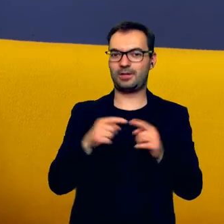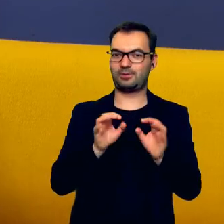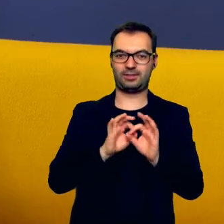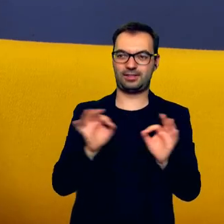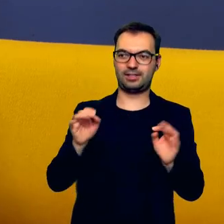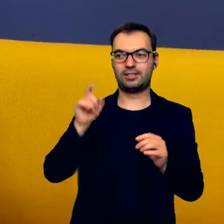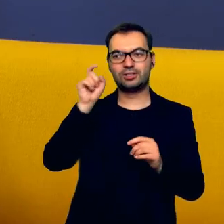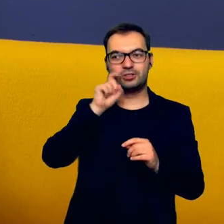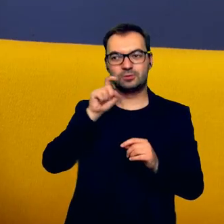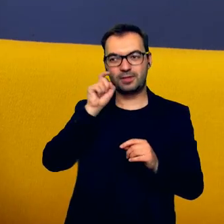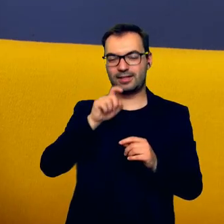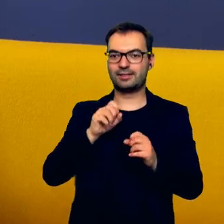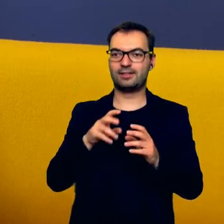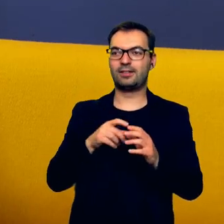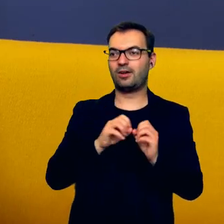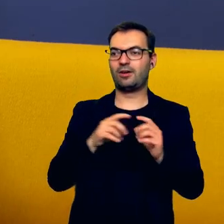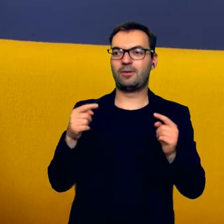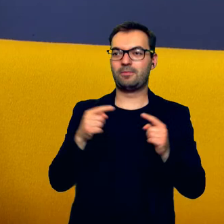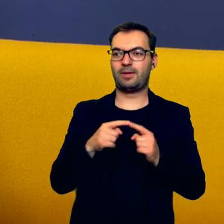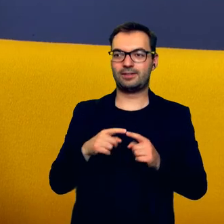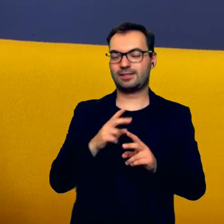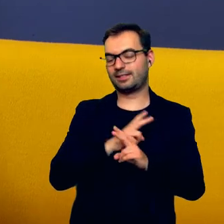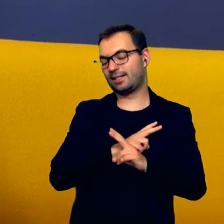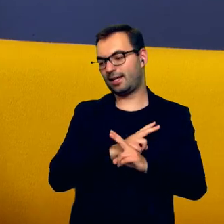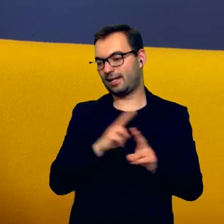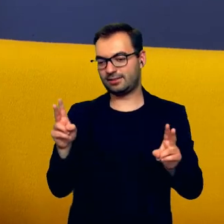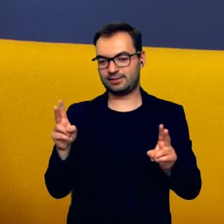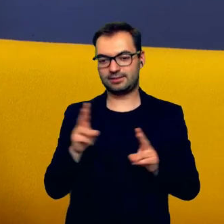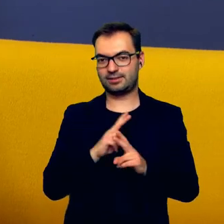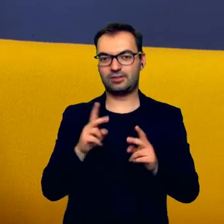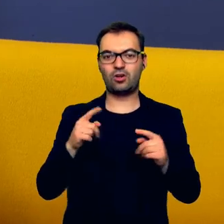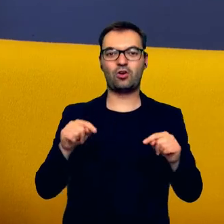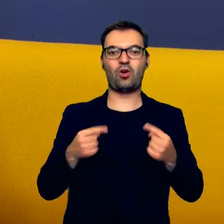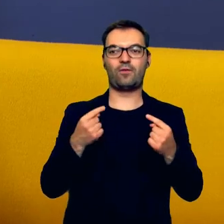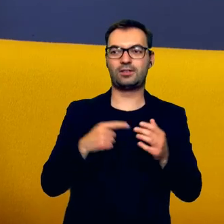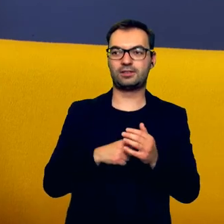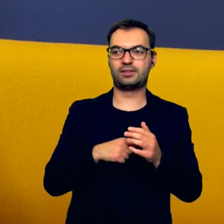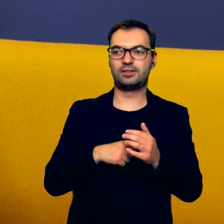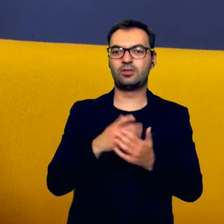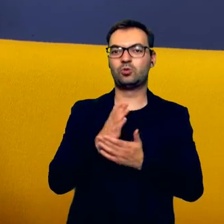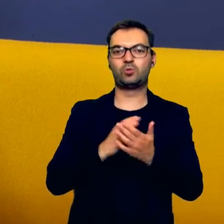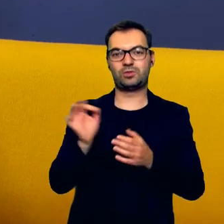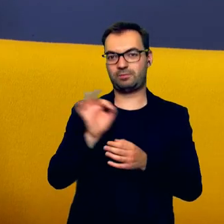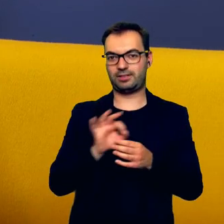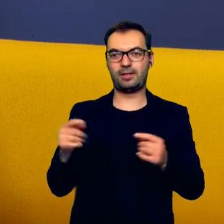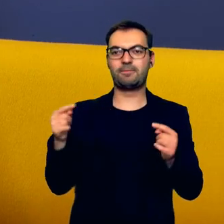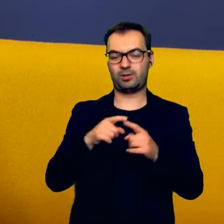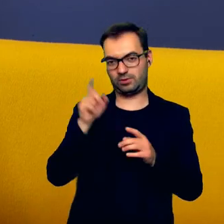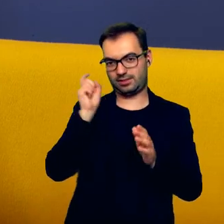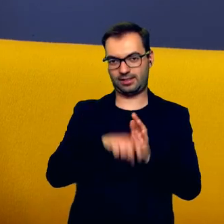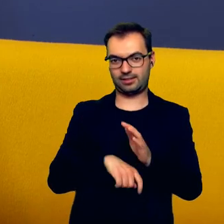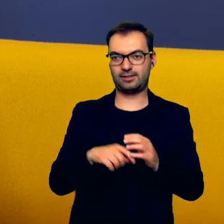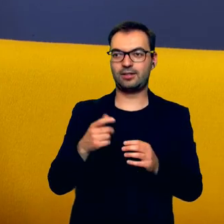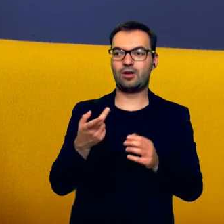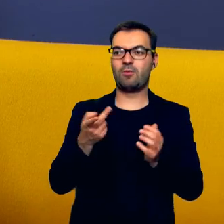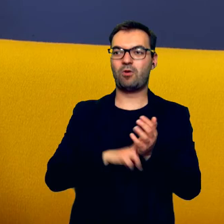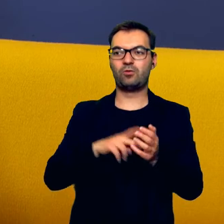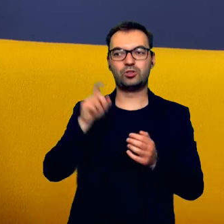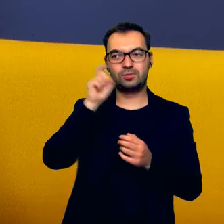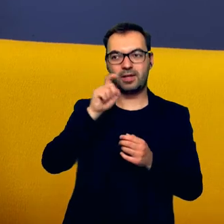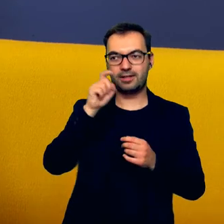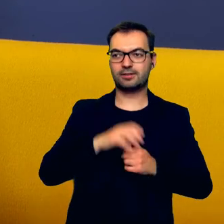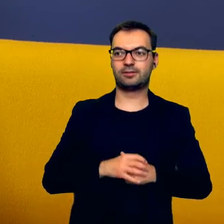pasuje do... Na szpiegów również. Oczywiście, do każdego konfliktu służb specjalnych. Przecież podwójny